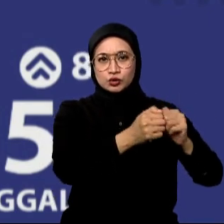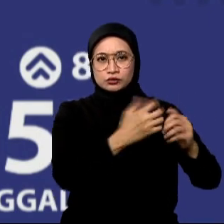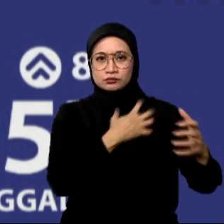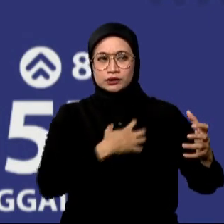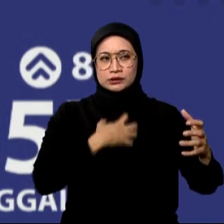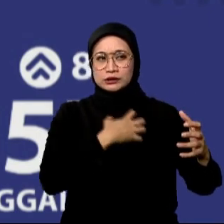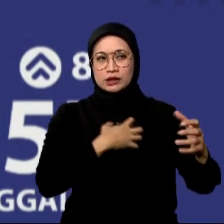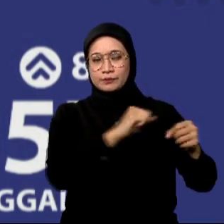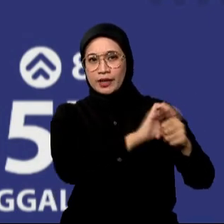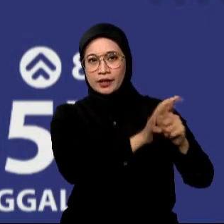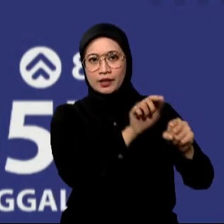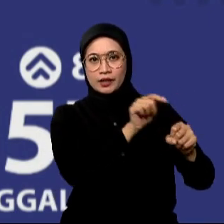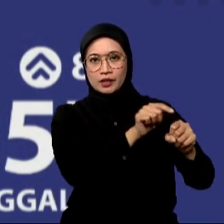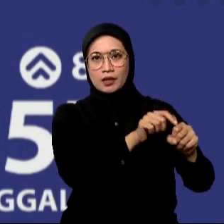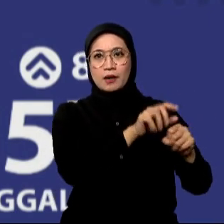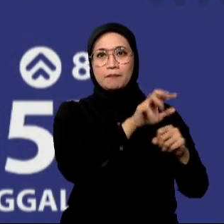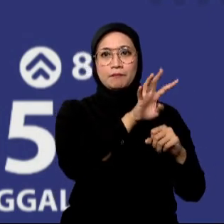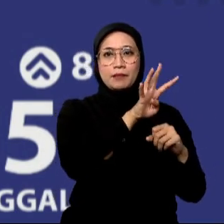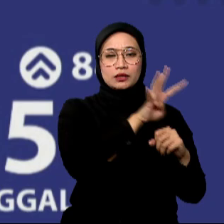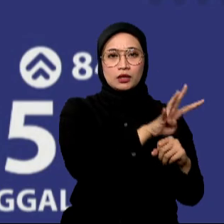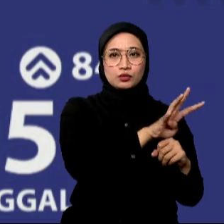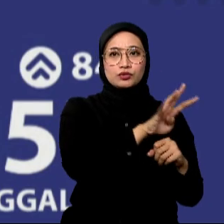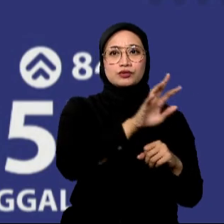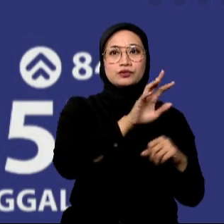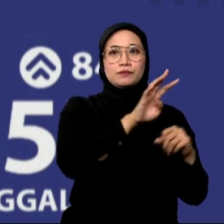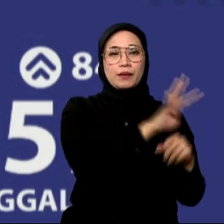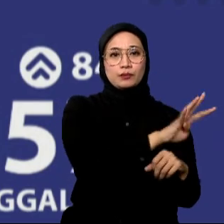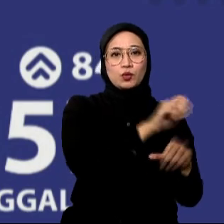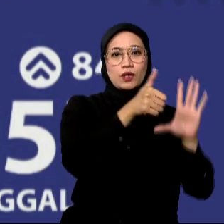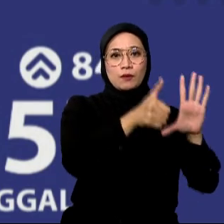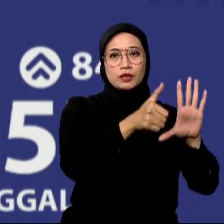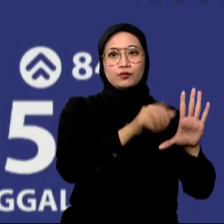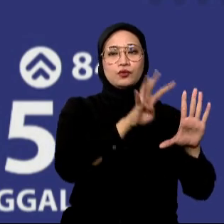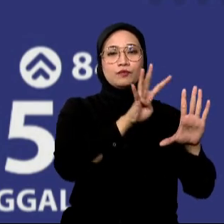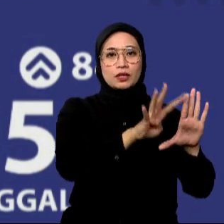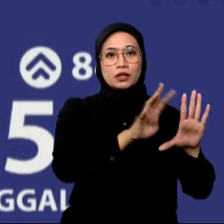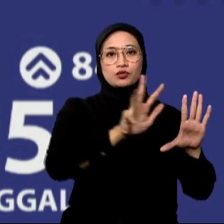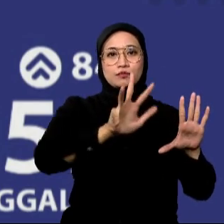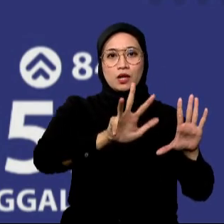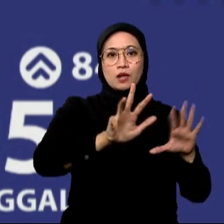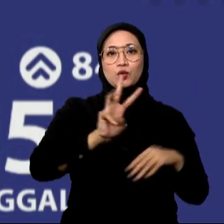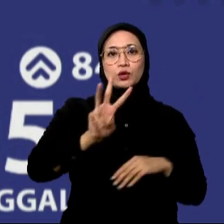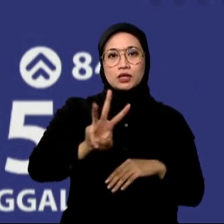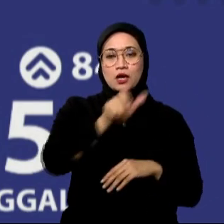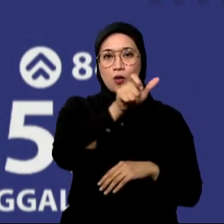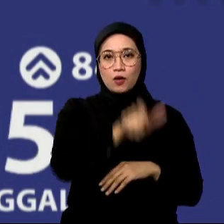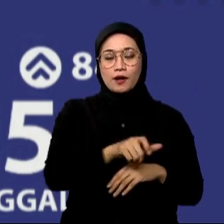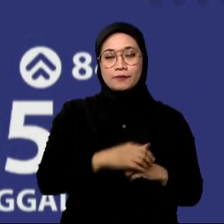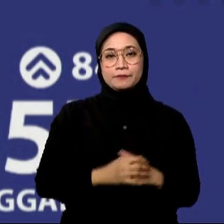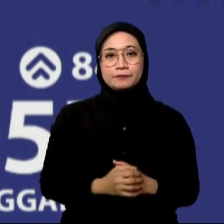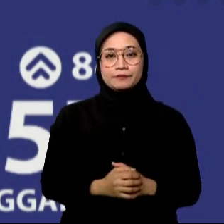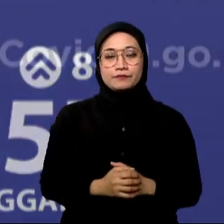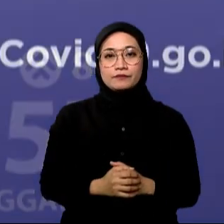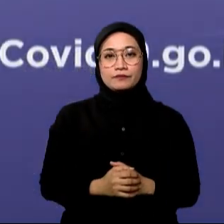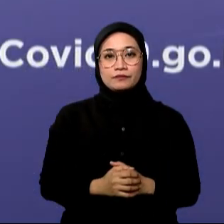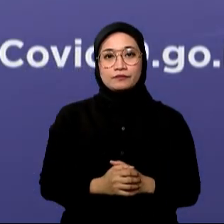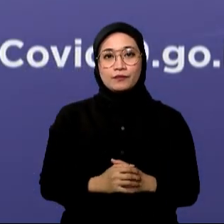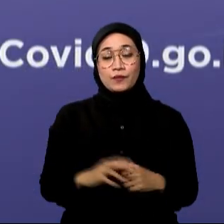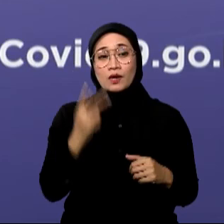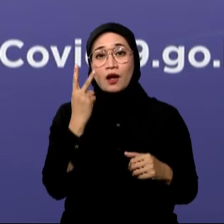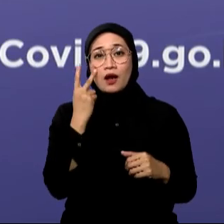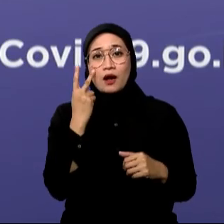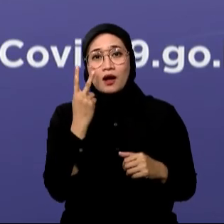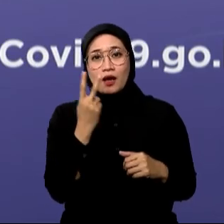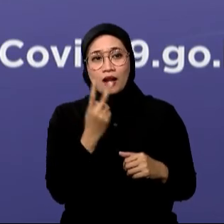46.493 orang. Saudara-saudara, dengan kemudian kita melihat kecenderungan